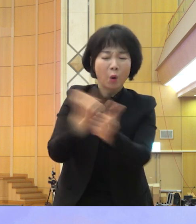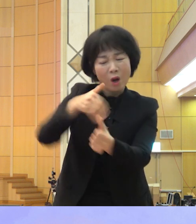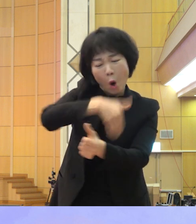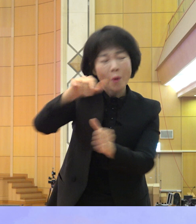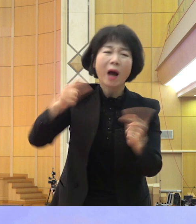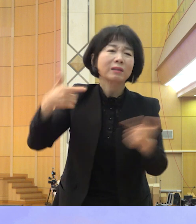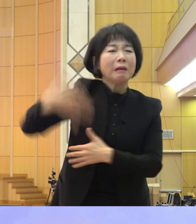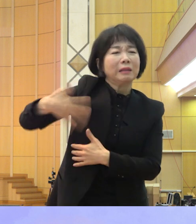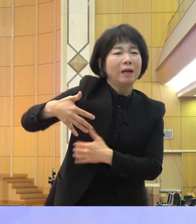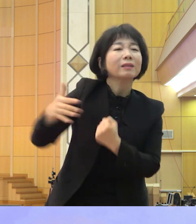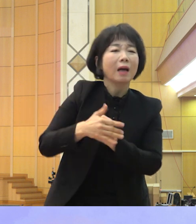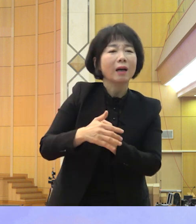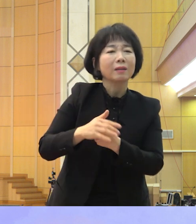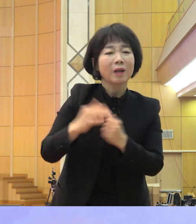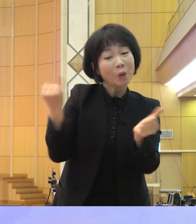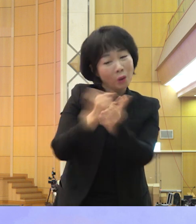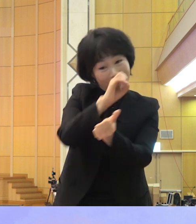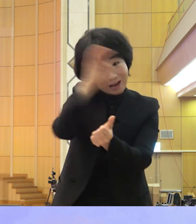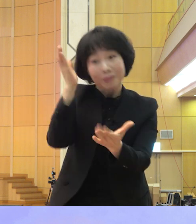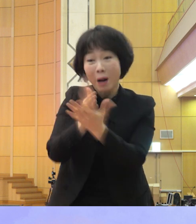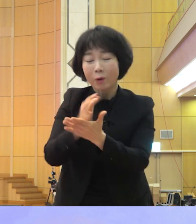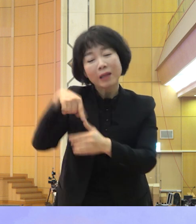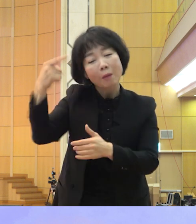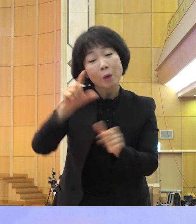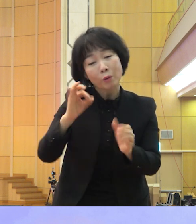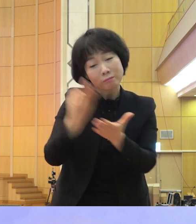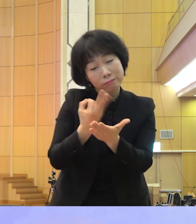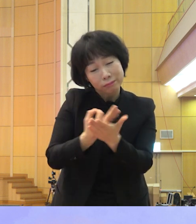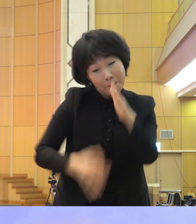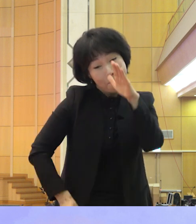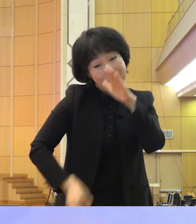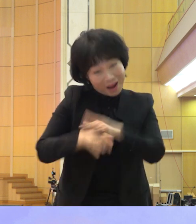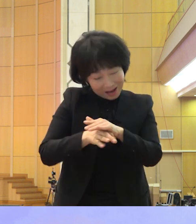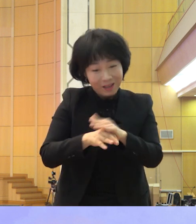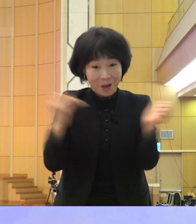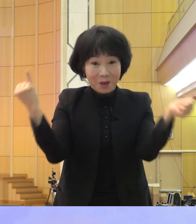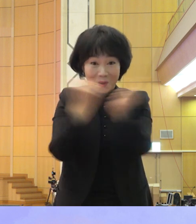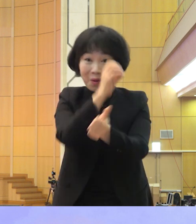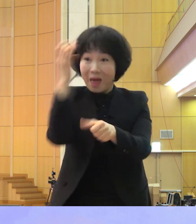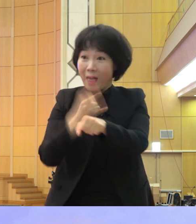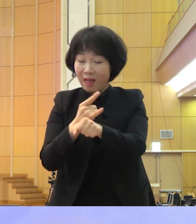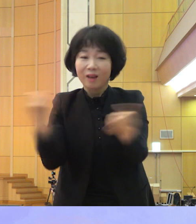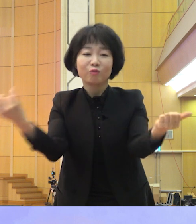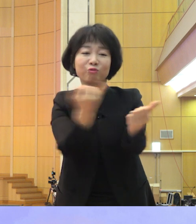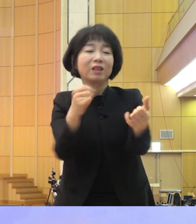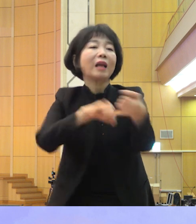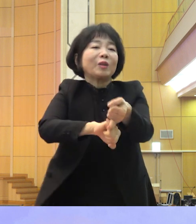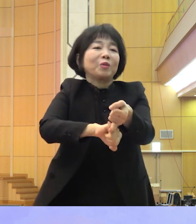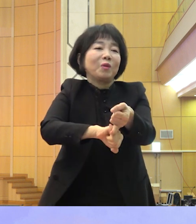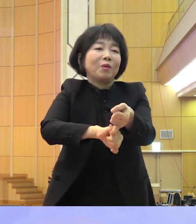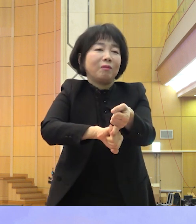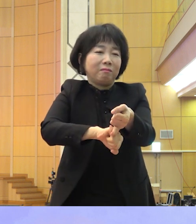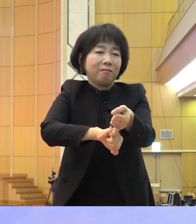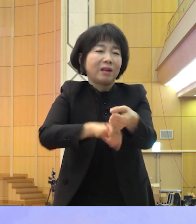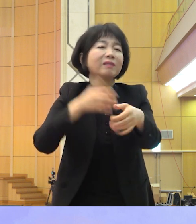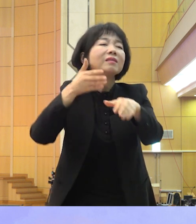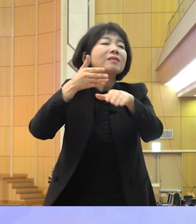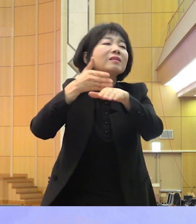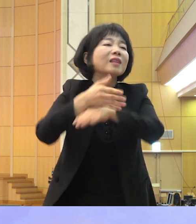이렇게 살다가 나중에 때가 되면 우리 결혼식